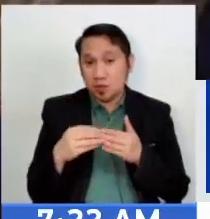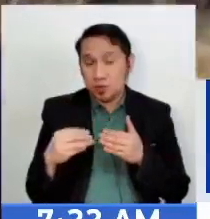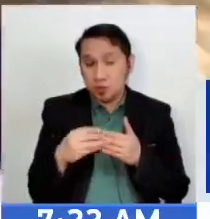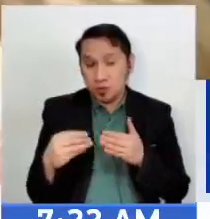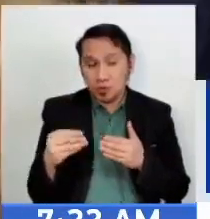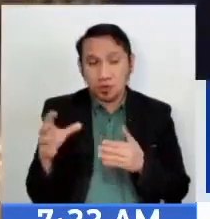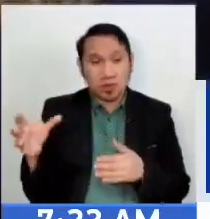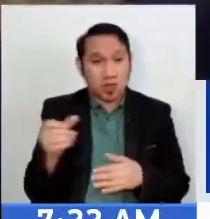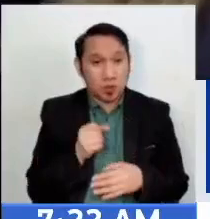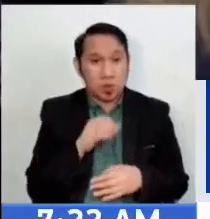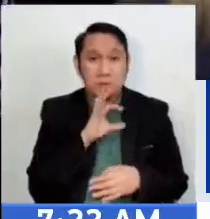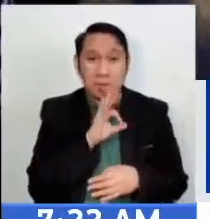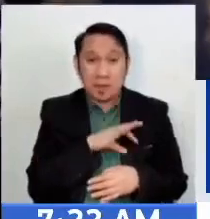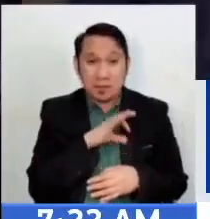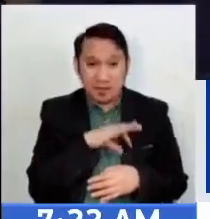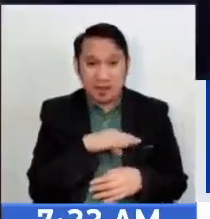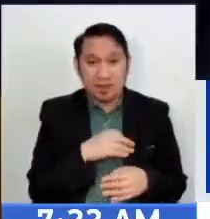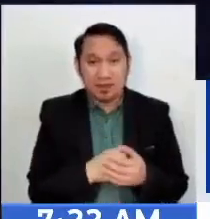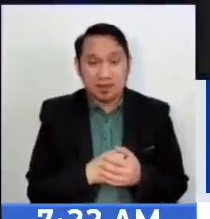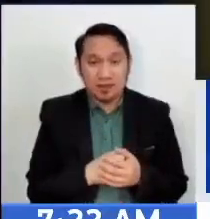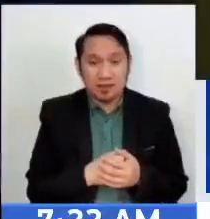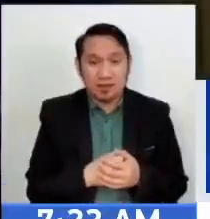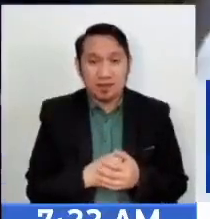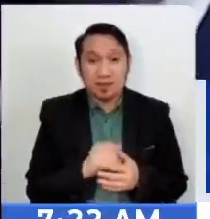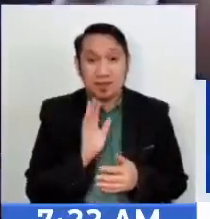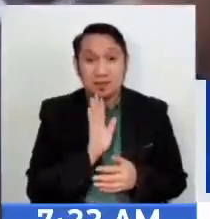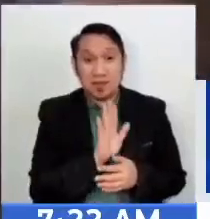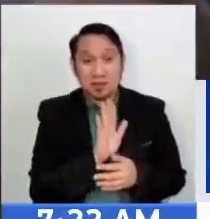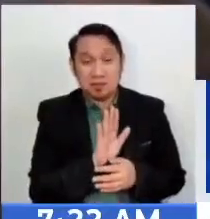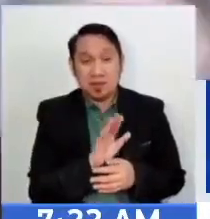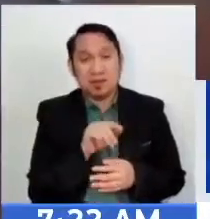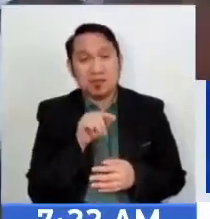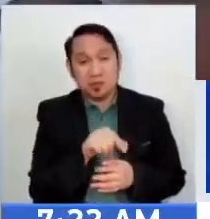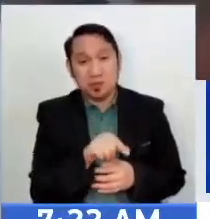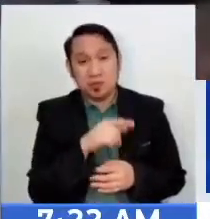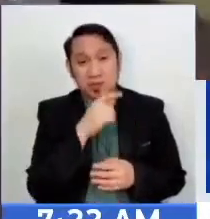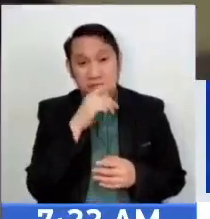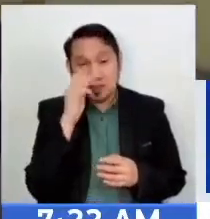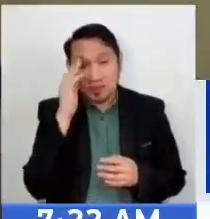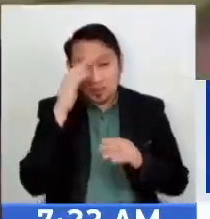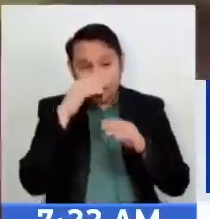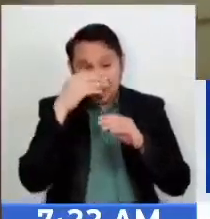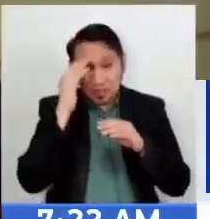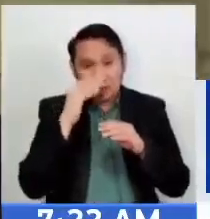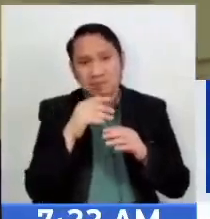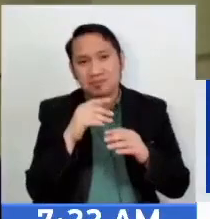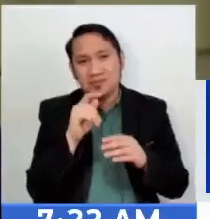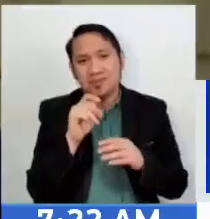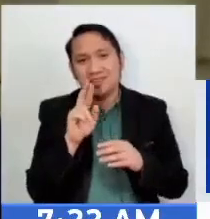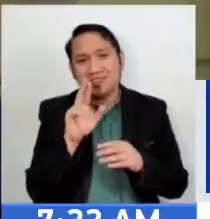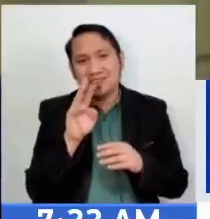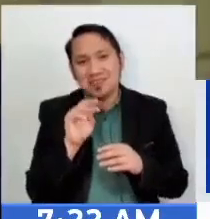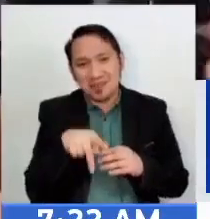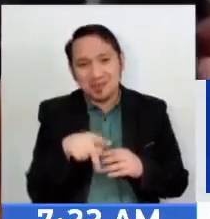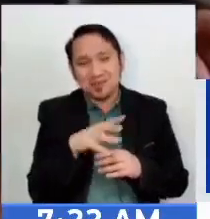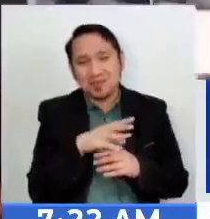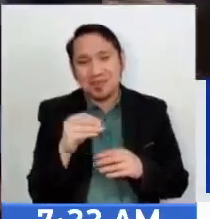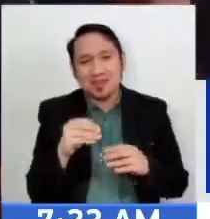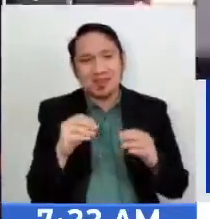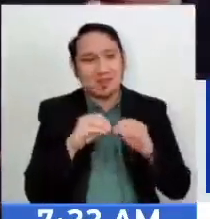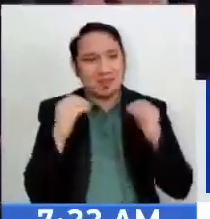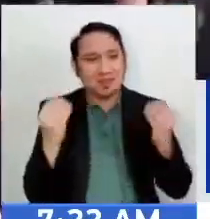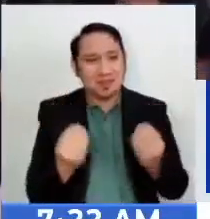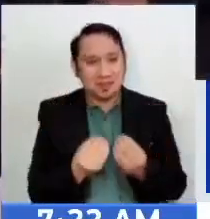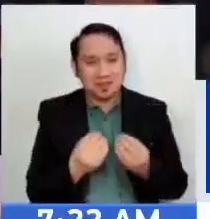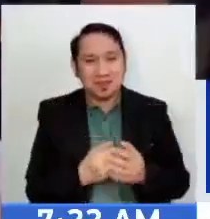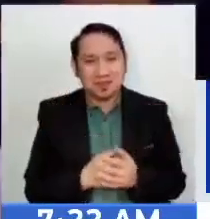Trump. Ayon naman sa kampo ni Trump, legal ang lahat ng transaksyon para kay Trump at sa Trump Organization. Nang humarap